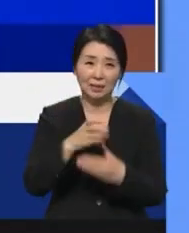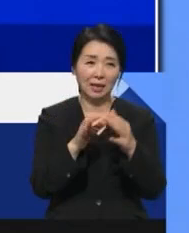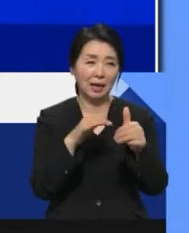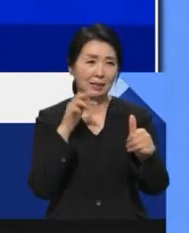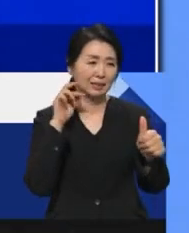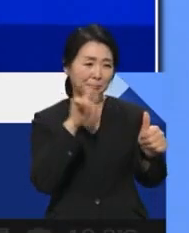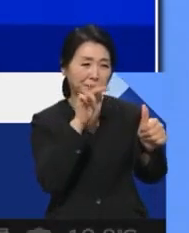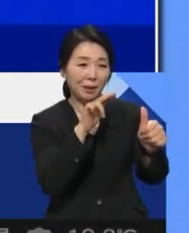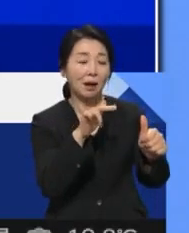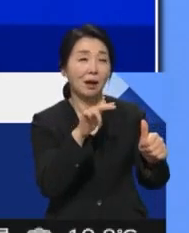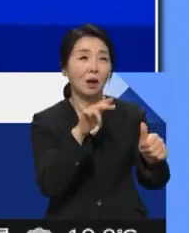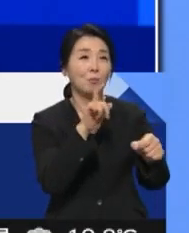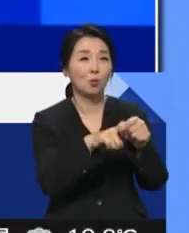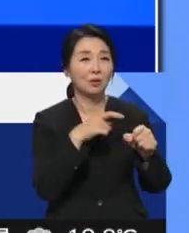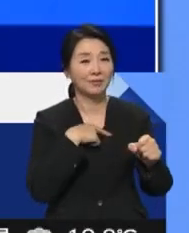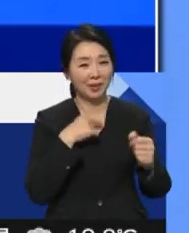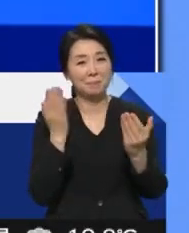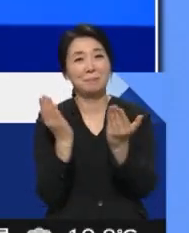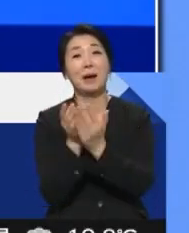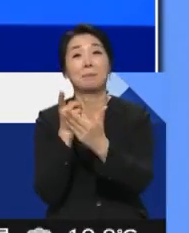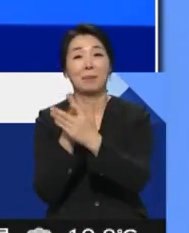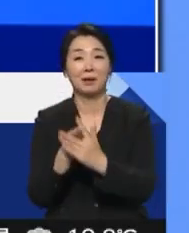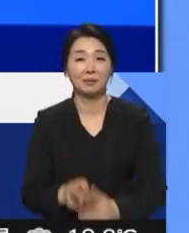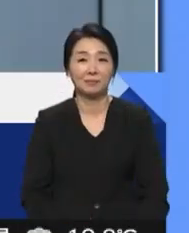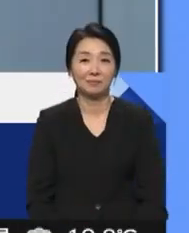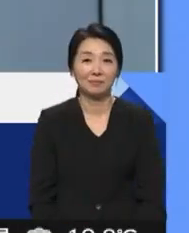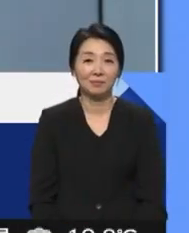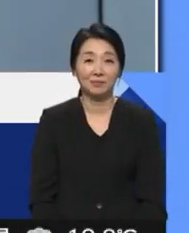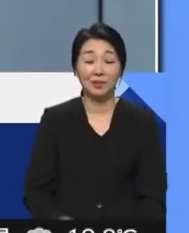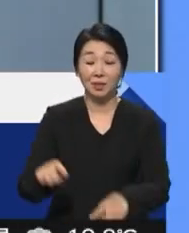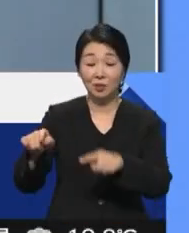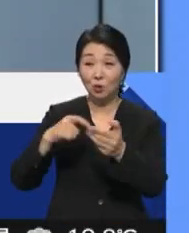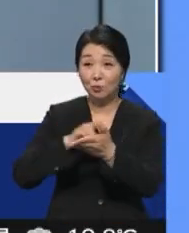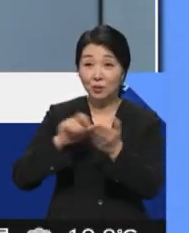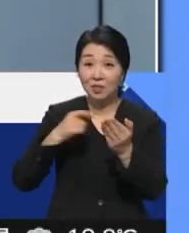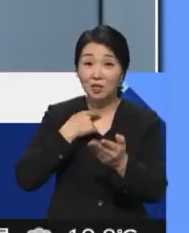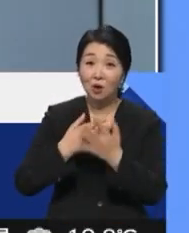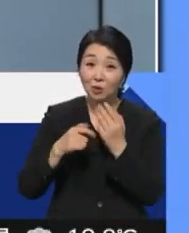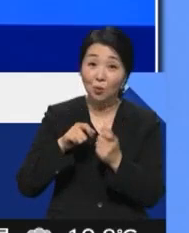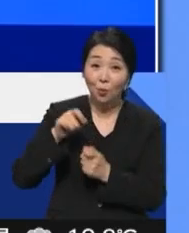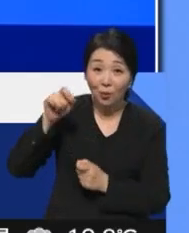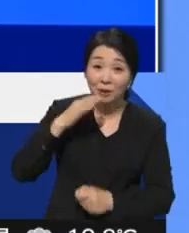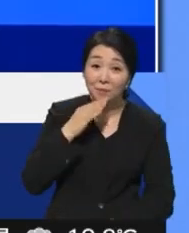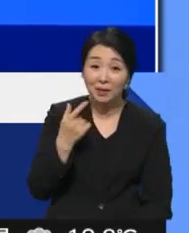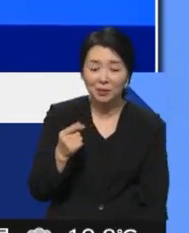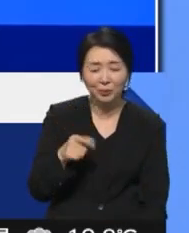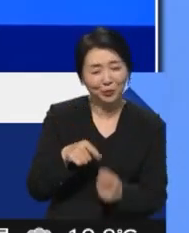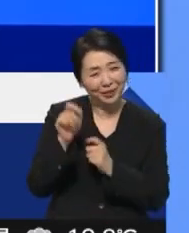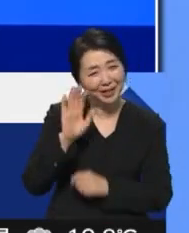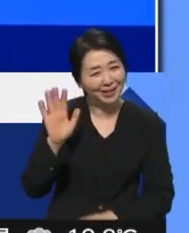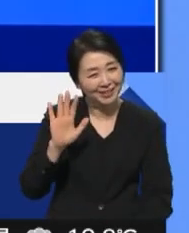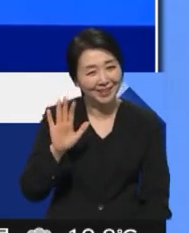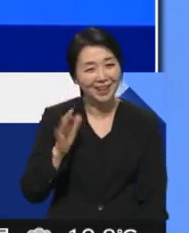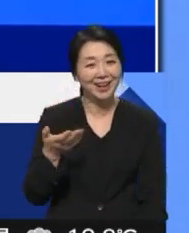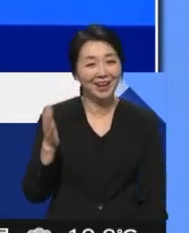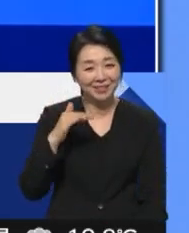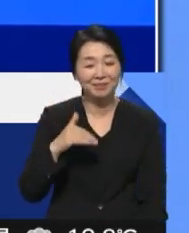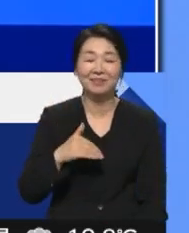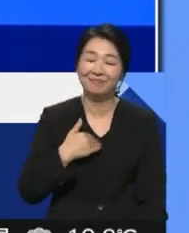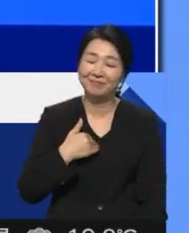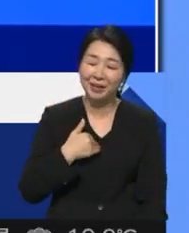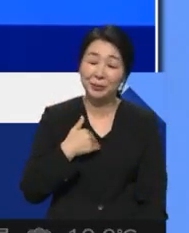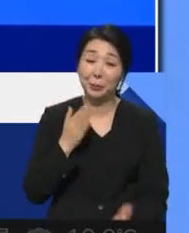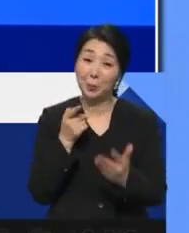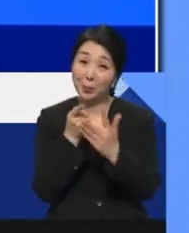같다고 했는데 제 예측이 그대로 맞아 떨어졌습니다. 네, 정치부 기자 경력이 상당히 오래됐죠, 유 실장이. 뭐 그렇게 오래되진 않았지만요. 네, 아, 그래요? 네,